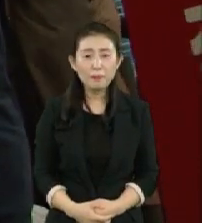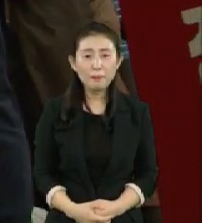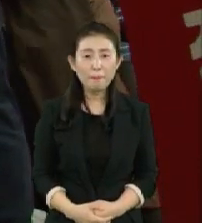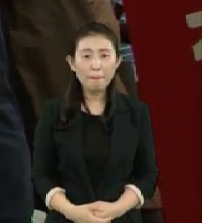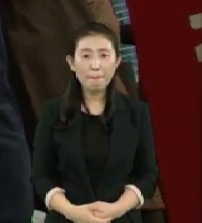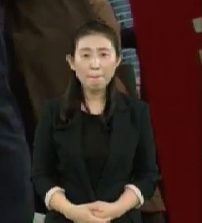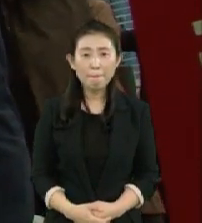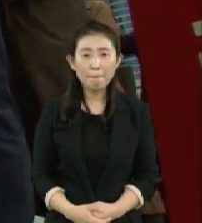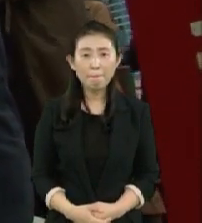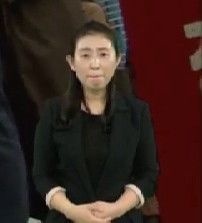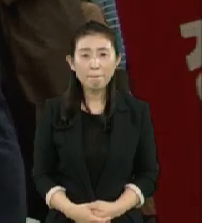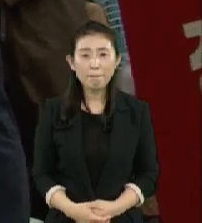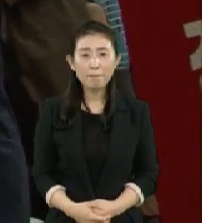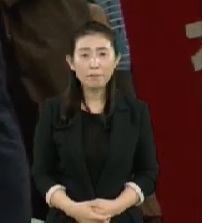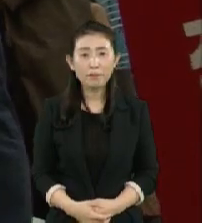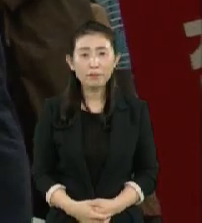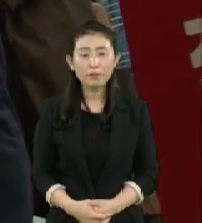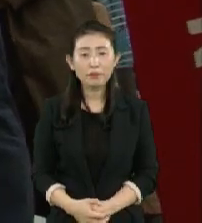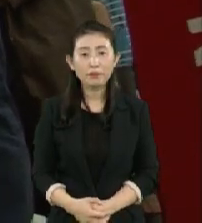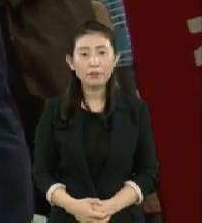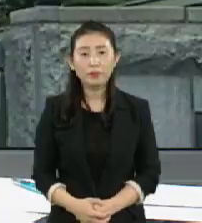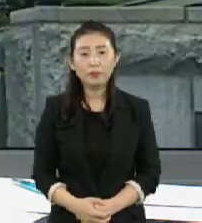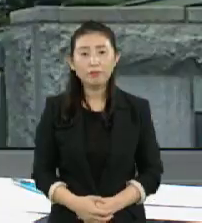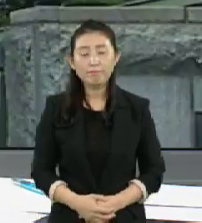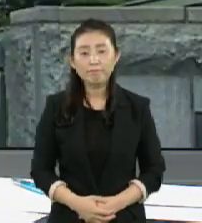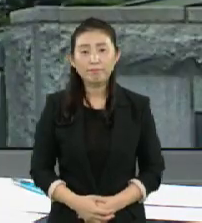TJB 류재일입니다.